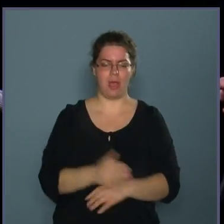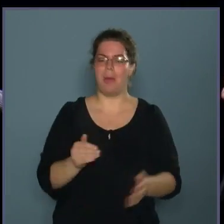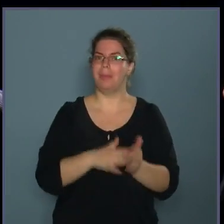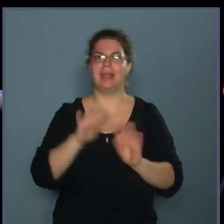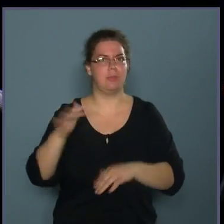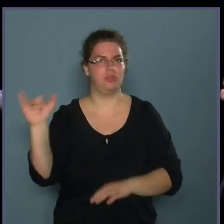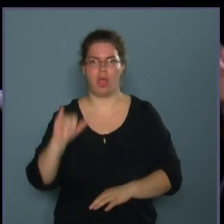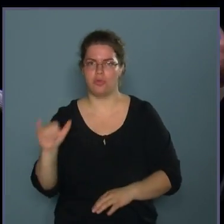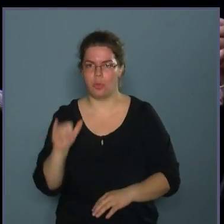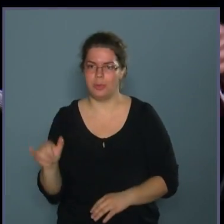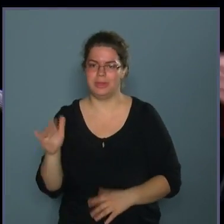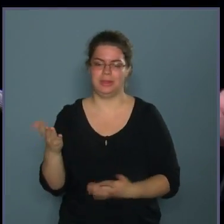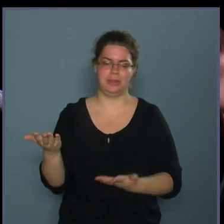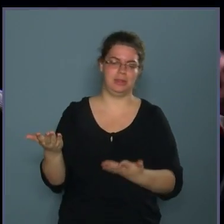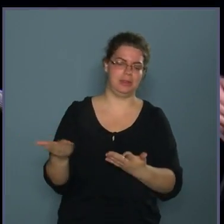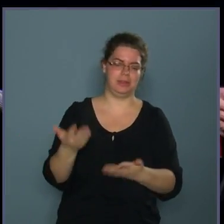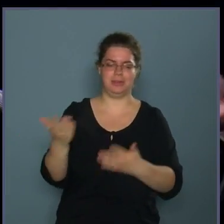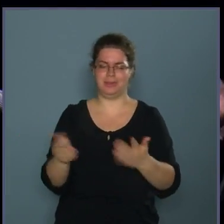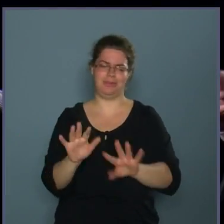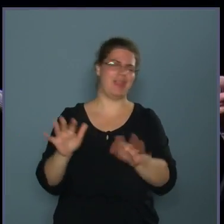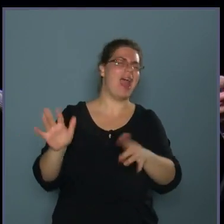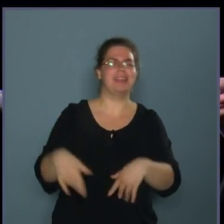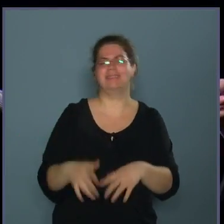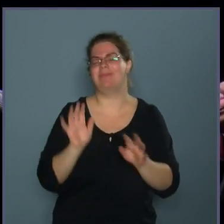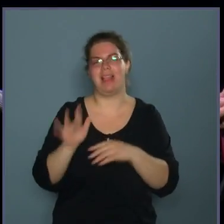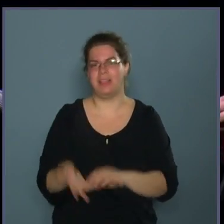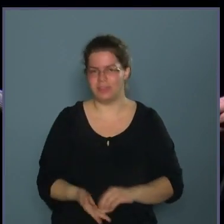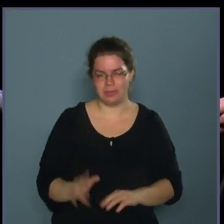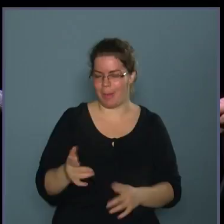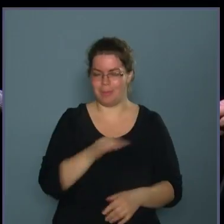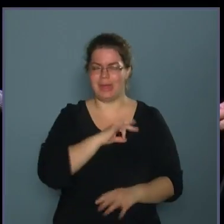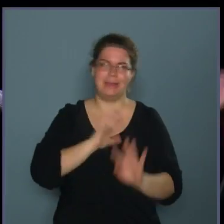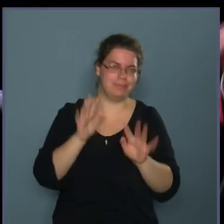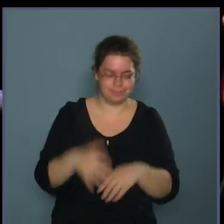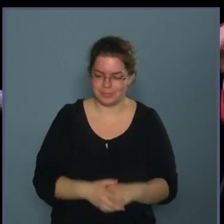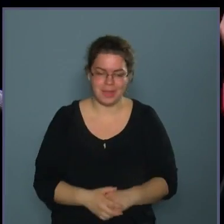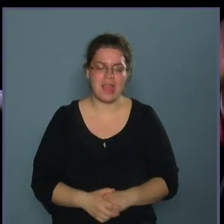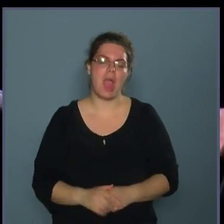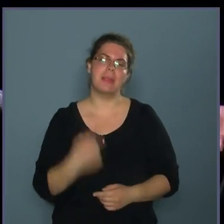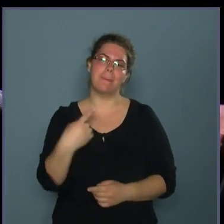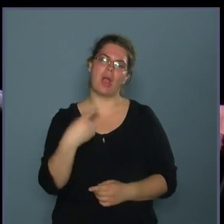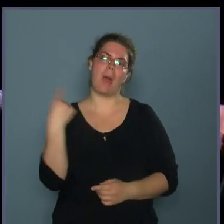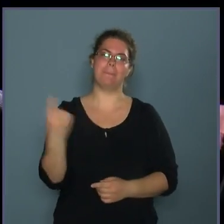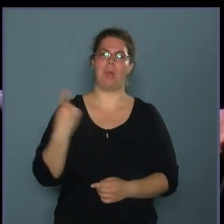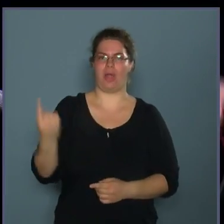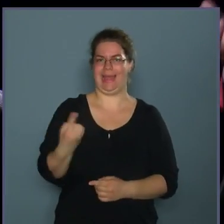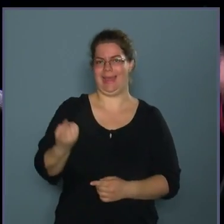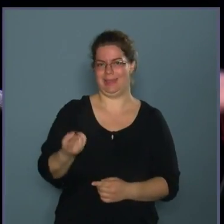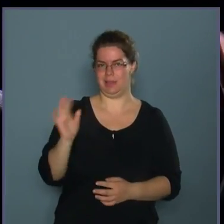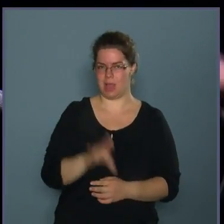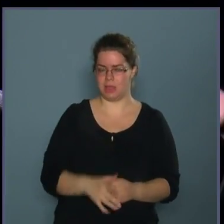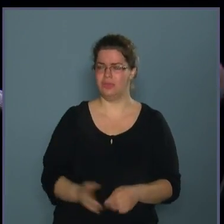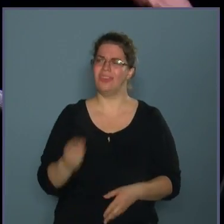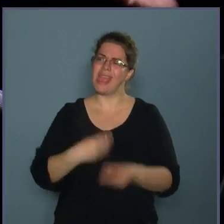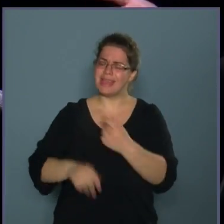nem is a nyugdíjas, a nyugdíj, az ellenség nem tud lenni, mert barát semmiképpen se, hanem maga a magány. És